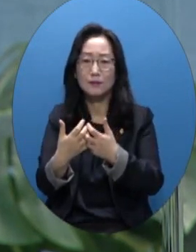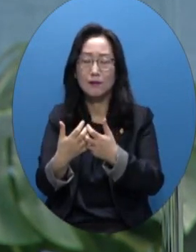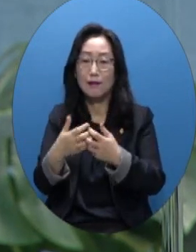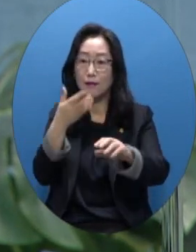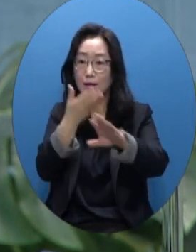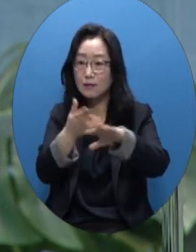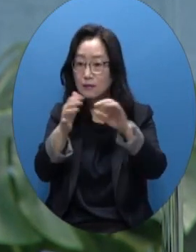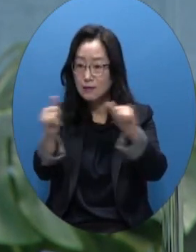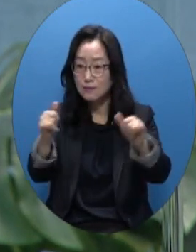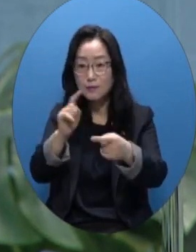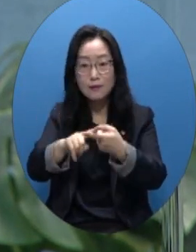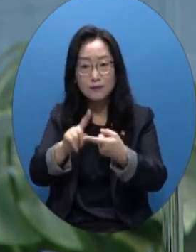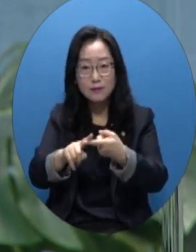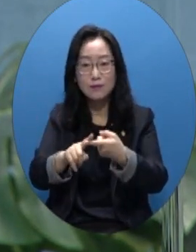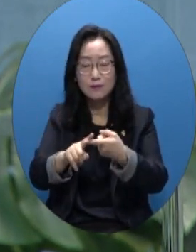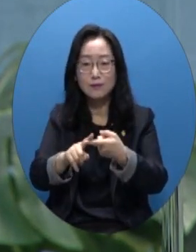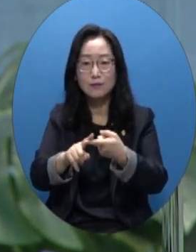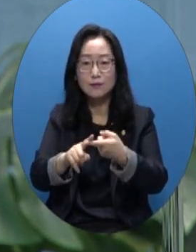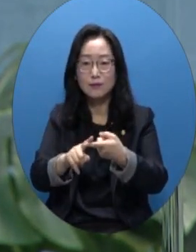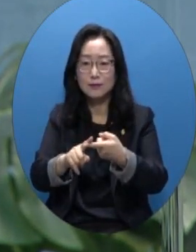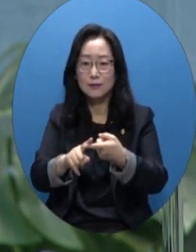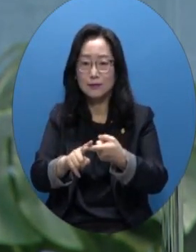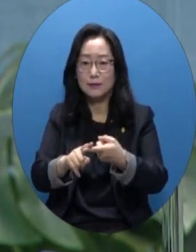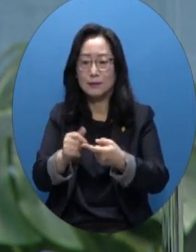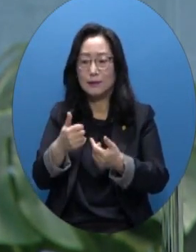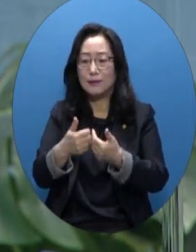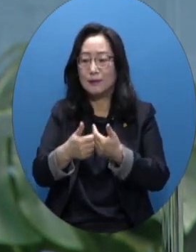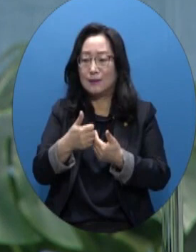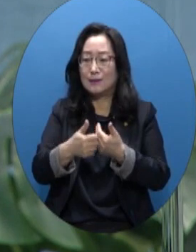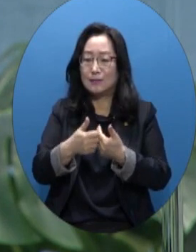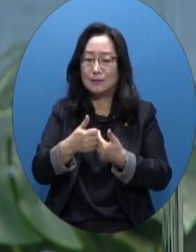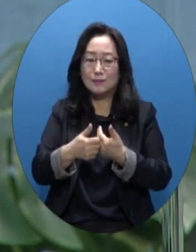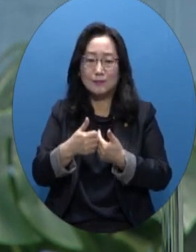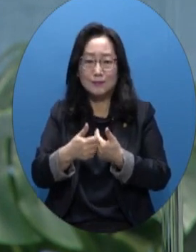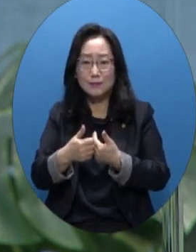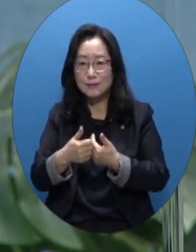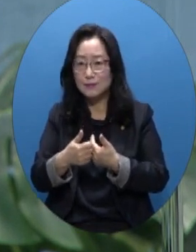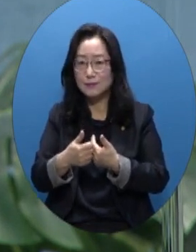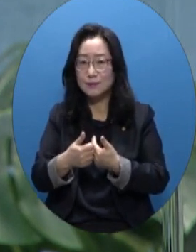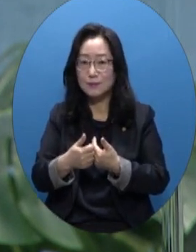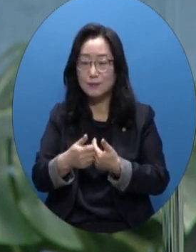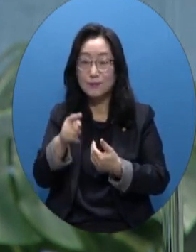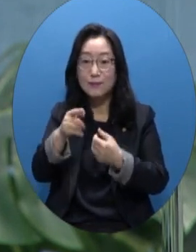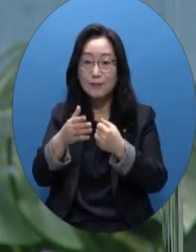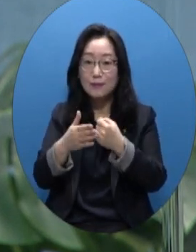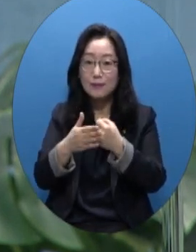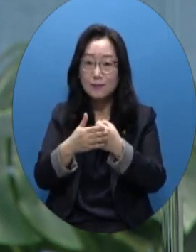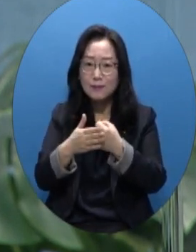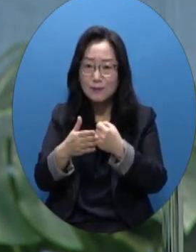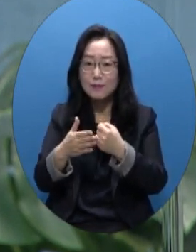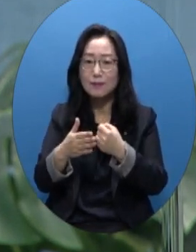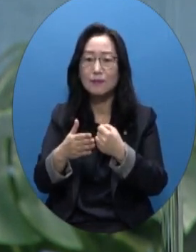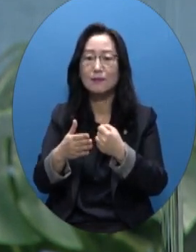남에 대해서 편차가 마음을 갖고 그래서